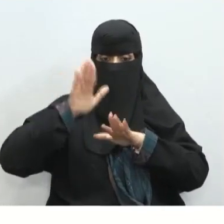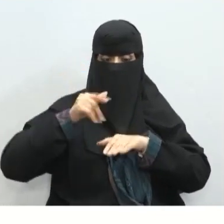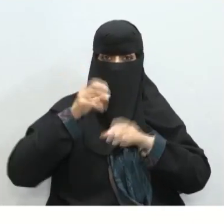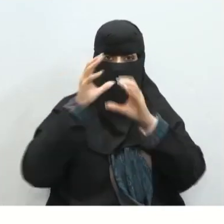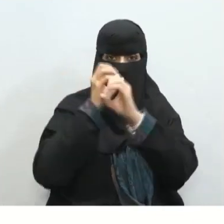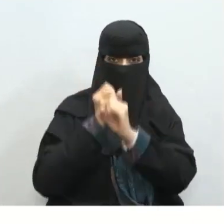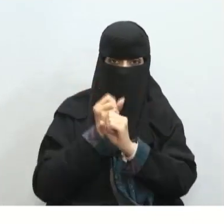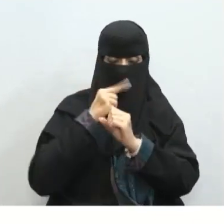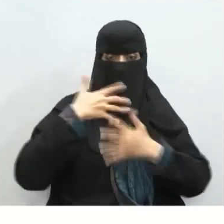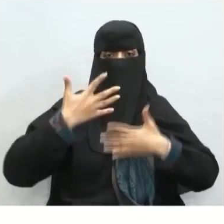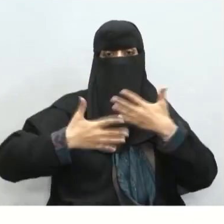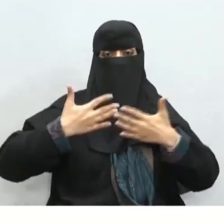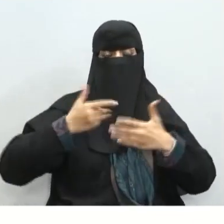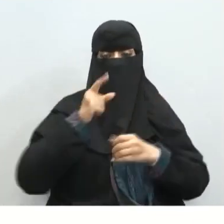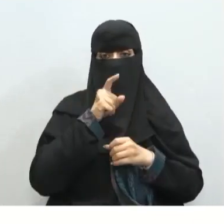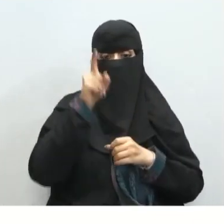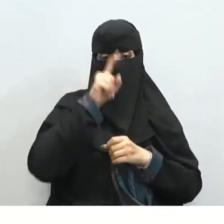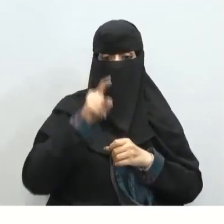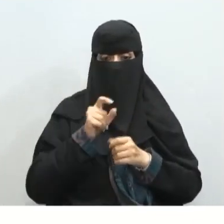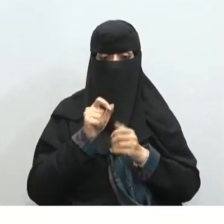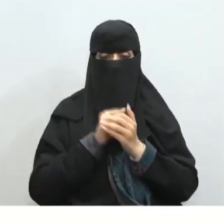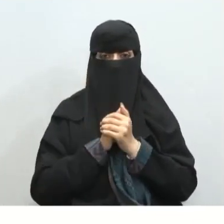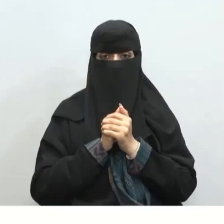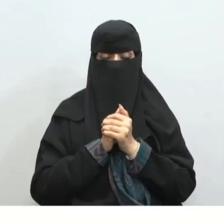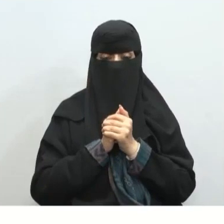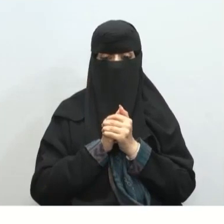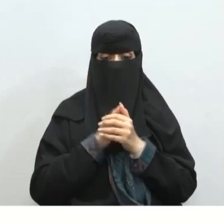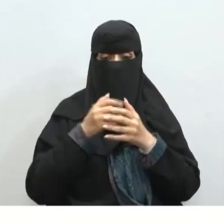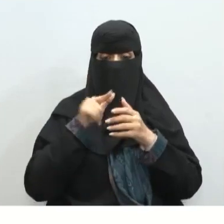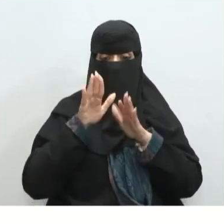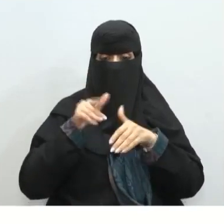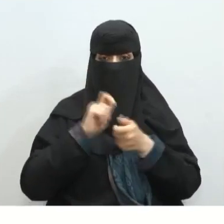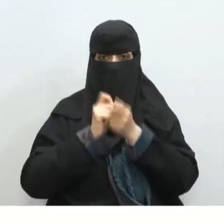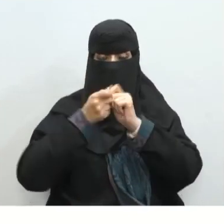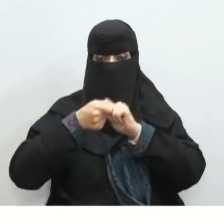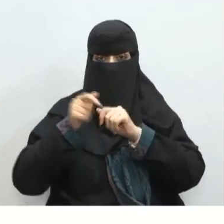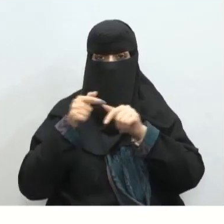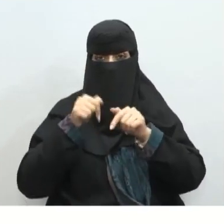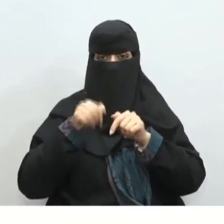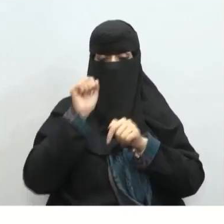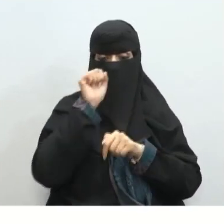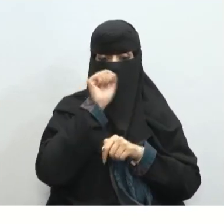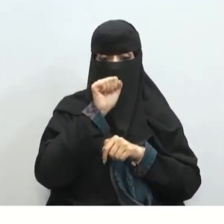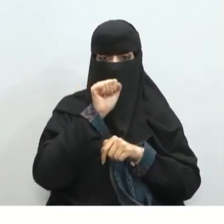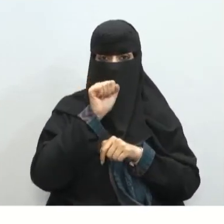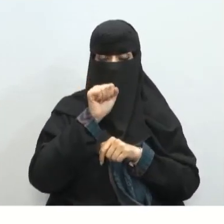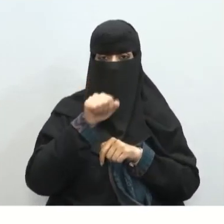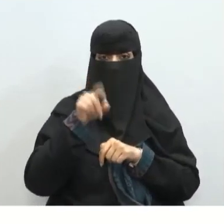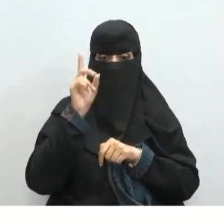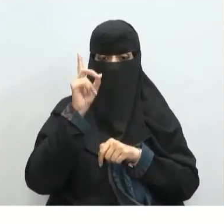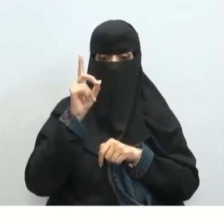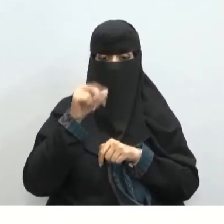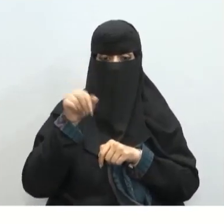الخلويه الاتيه تختزن الطاقه وتحول الاي دي بي الى اي تي